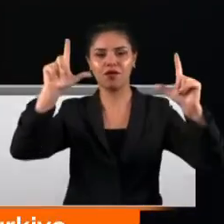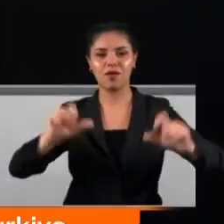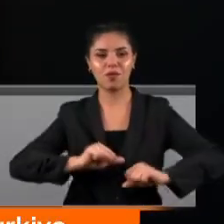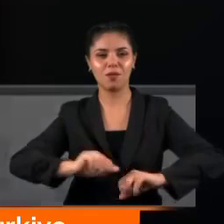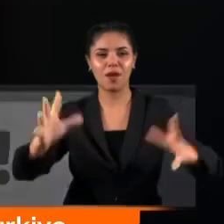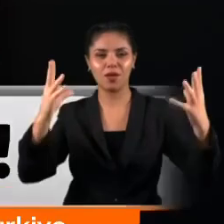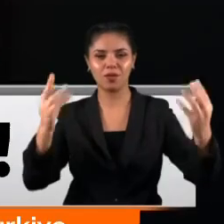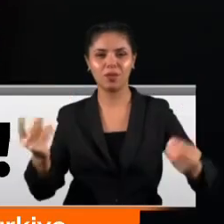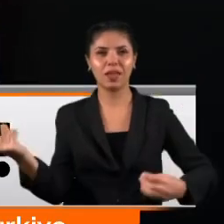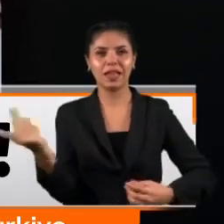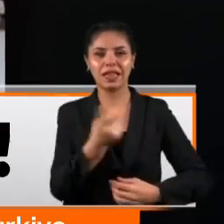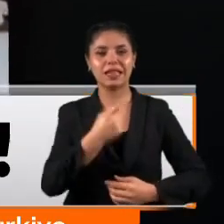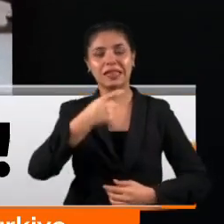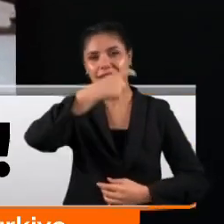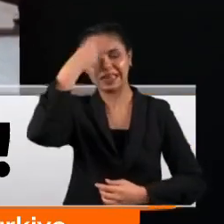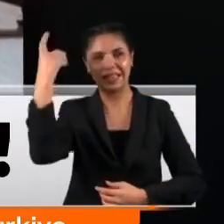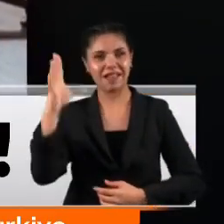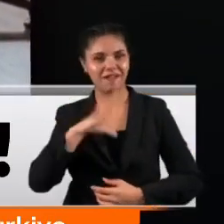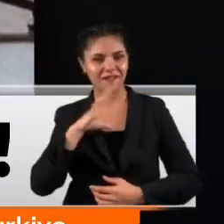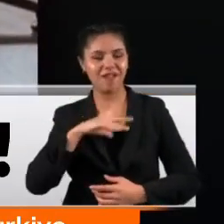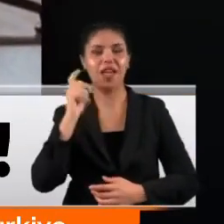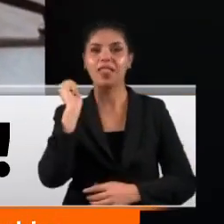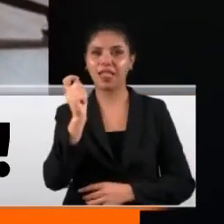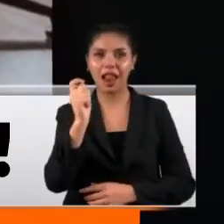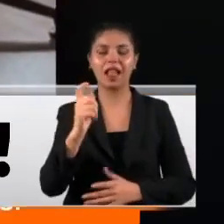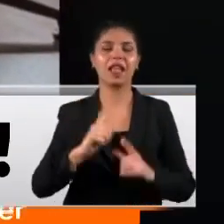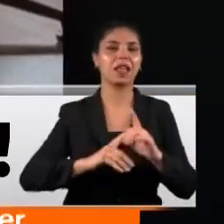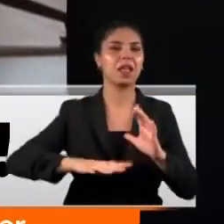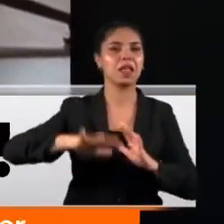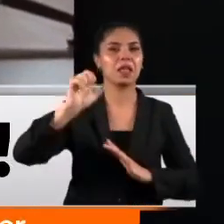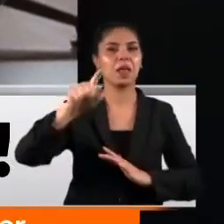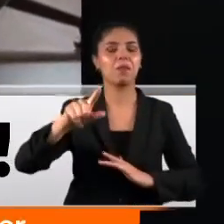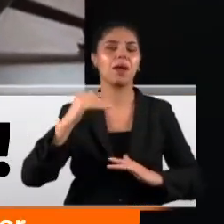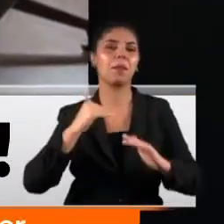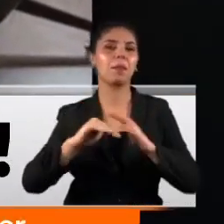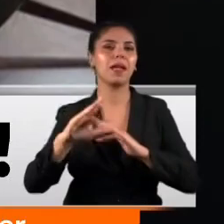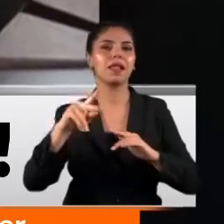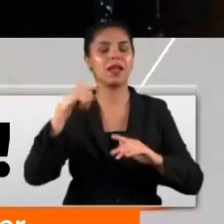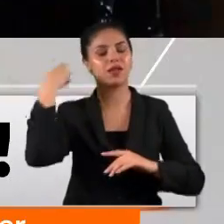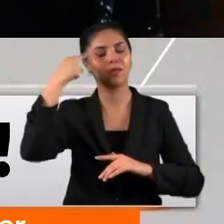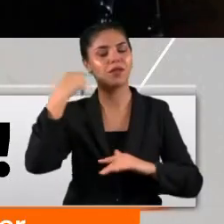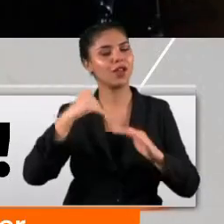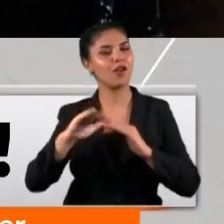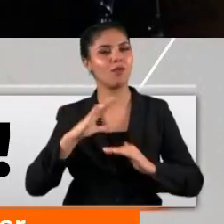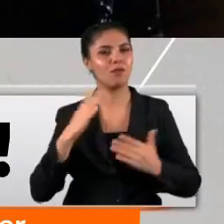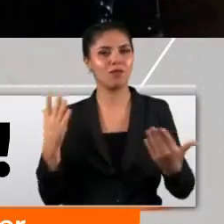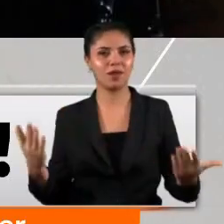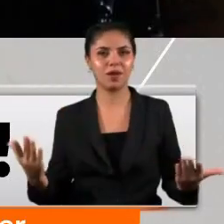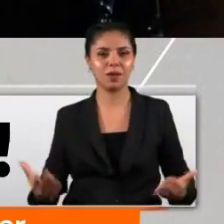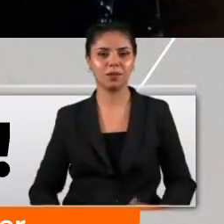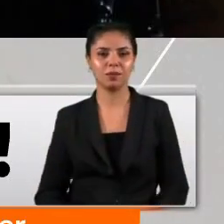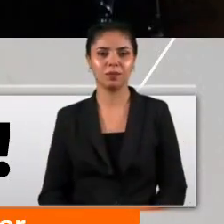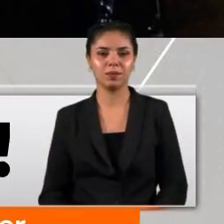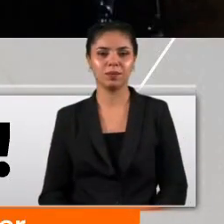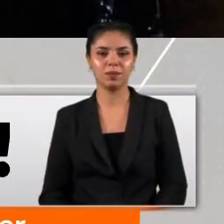paylaşıldı ikilinin samimi halleri hem delegelere hem de Genel merkeze bir mesaj olarak yorumlandı Hazır buradayken bir kahve içtik